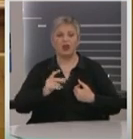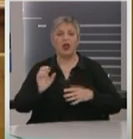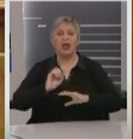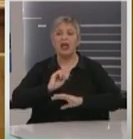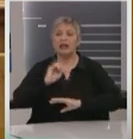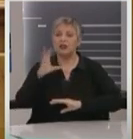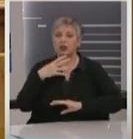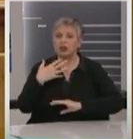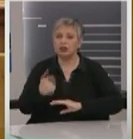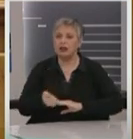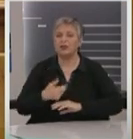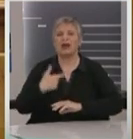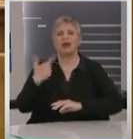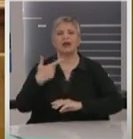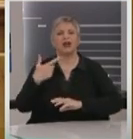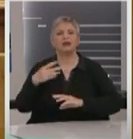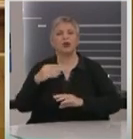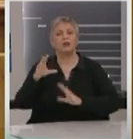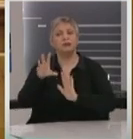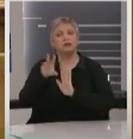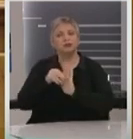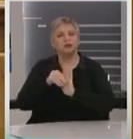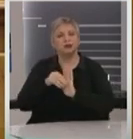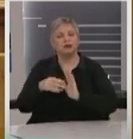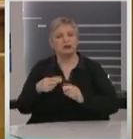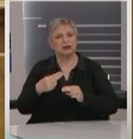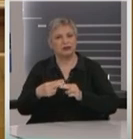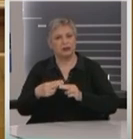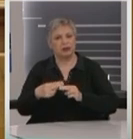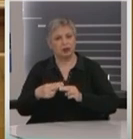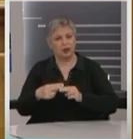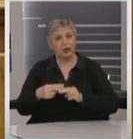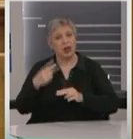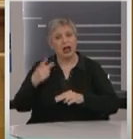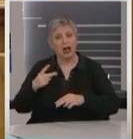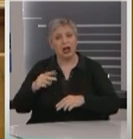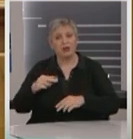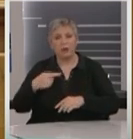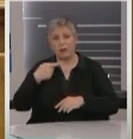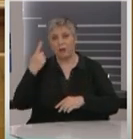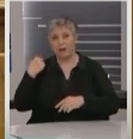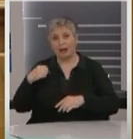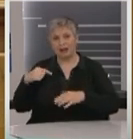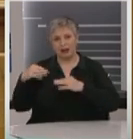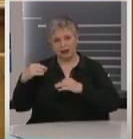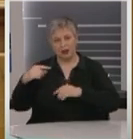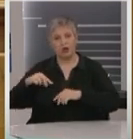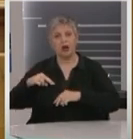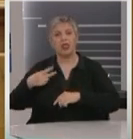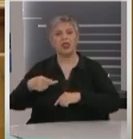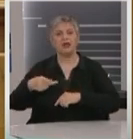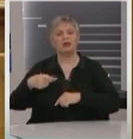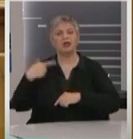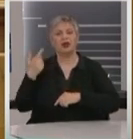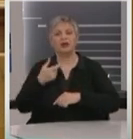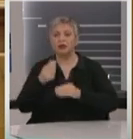και αναβαθμίζει το ανθρώπινο κεφάλαιο της χώρας. Με τον προϋπολογισμό αυτό για δεύτερη συνεχόμενη χρονιά, μετά από πολλά χρόνια, αυξάνονται